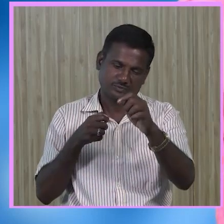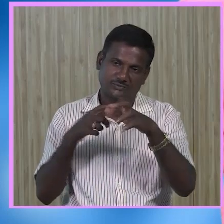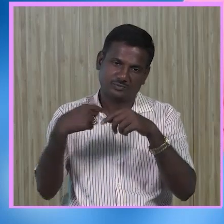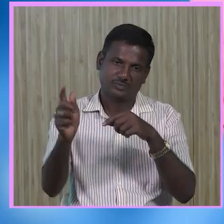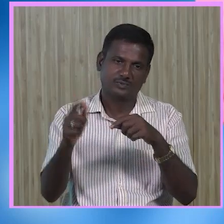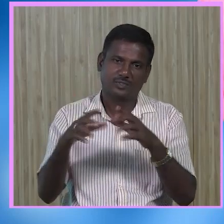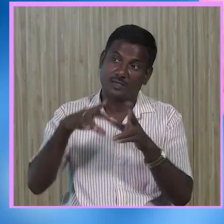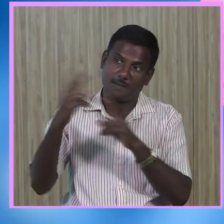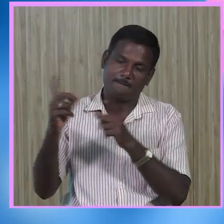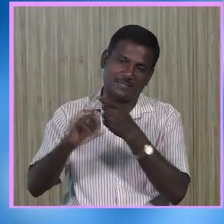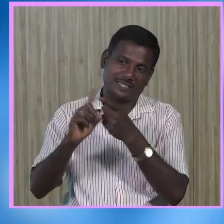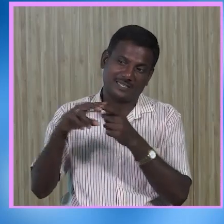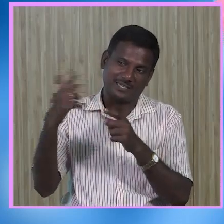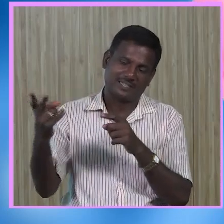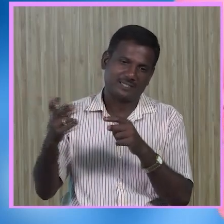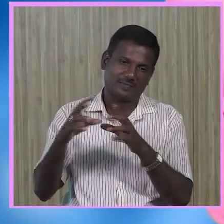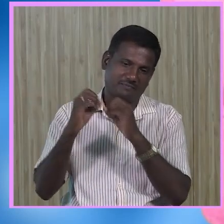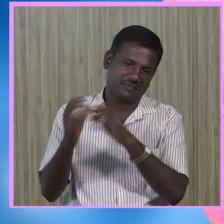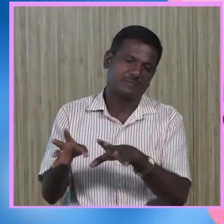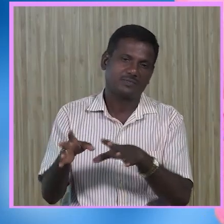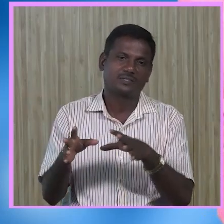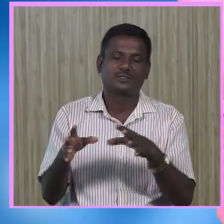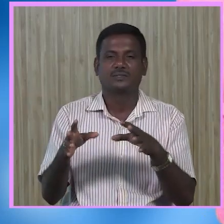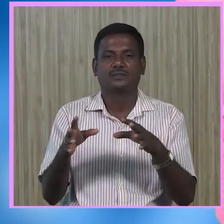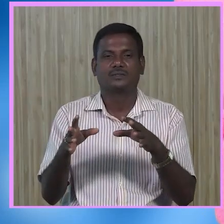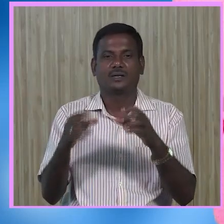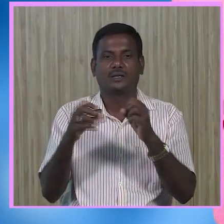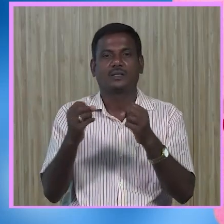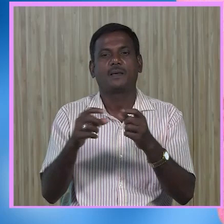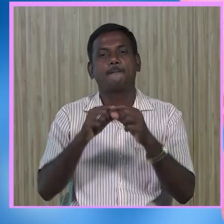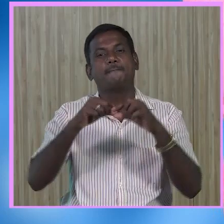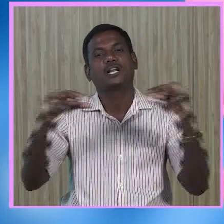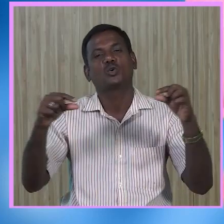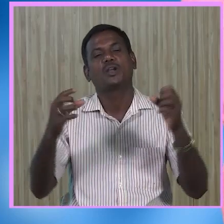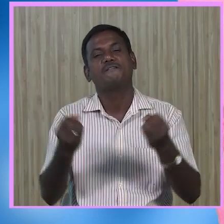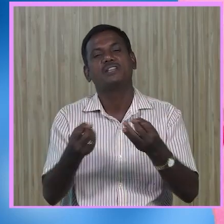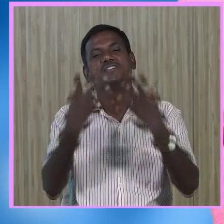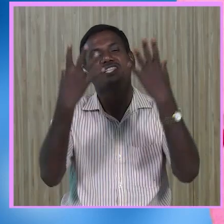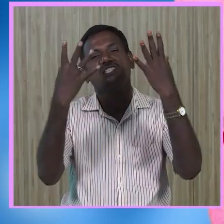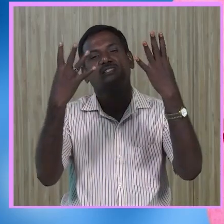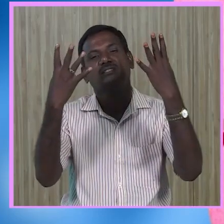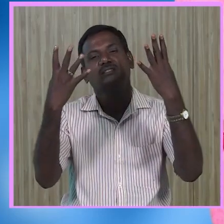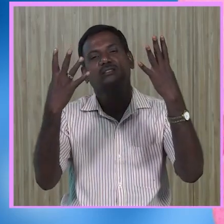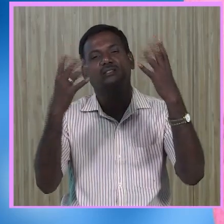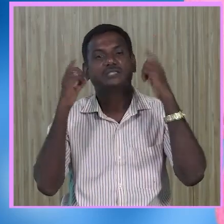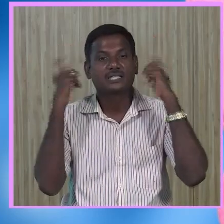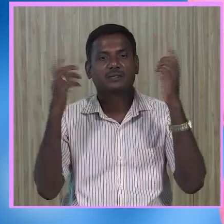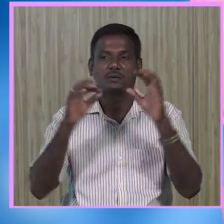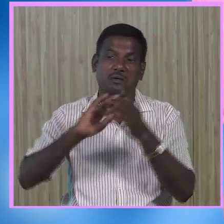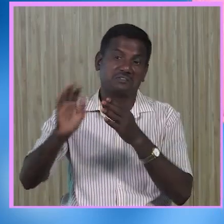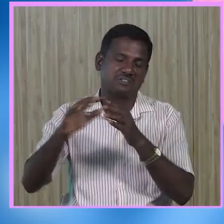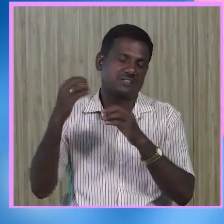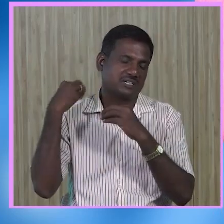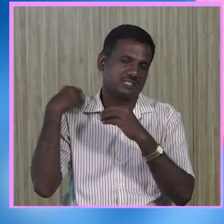போய் எதிரிகள் படையில் விழும் பொழுது இந்த மரக்குழாயில் இருக்கக்கூடிய வெடிமருந்து வெடித்து பாதிப்பை